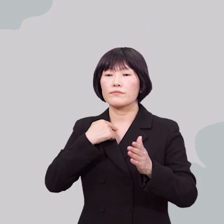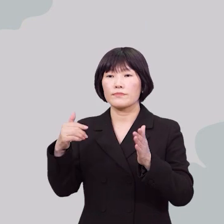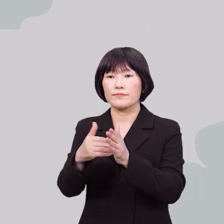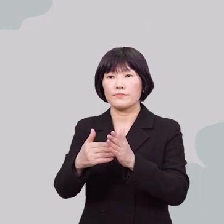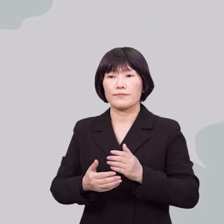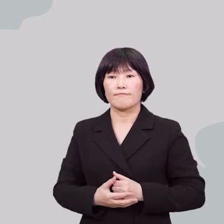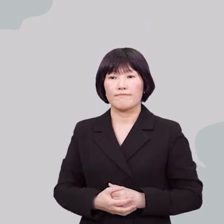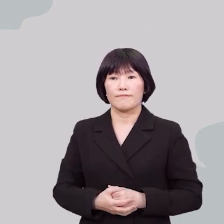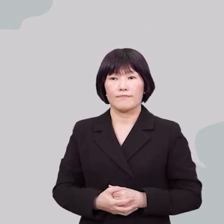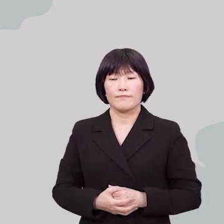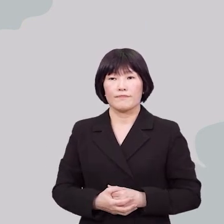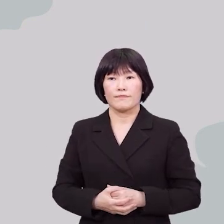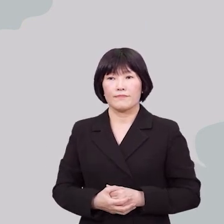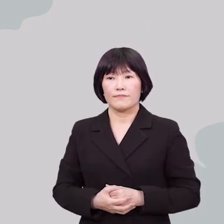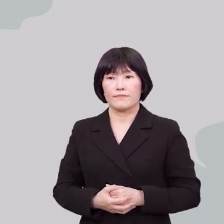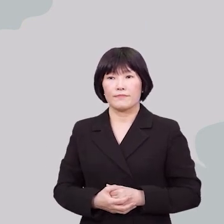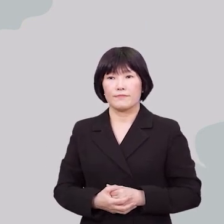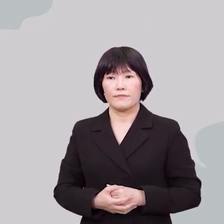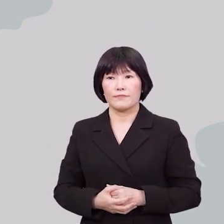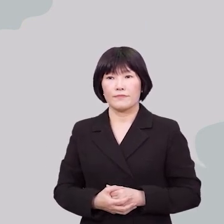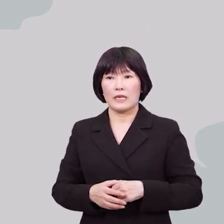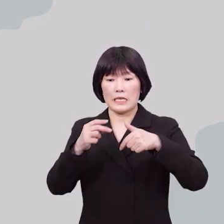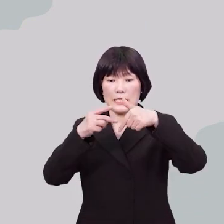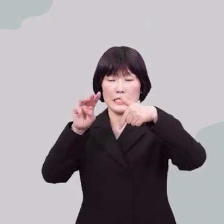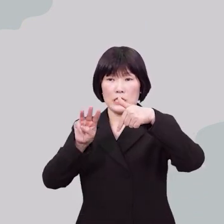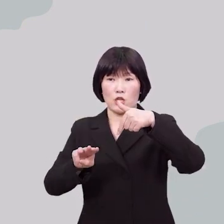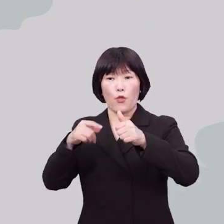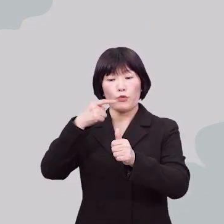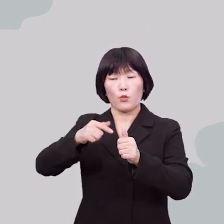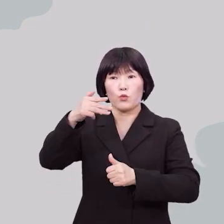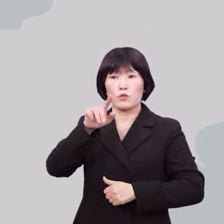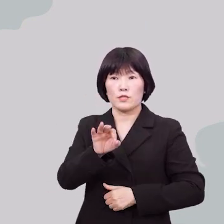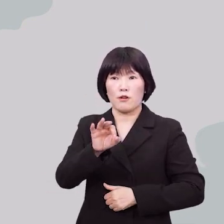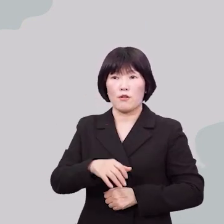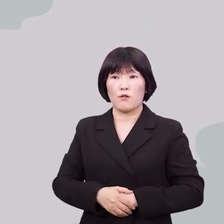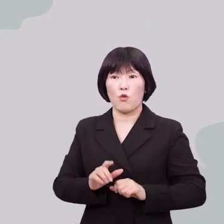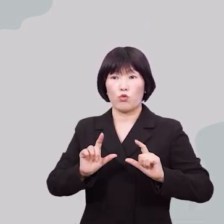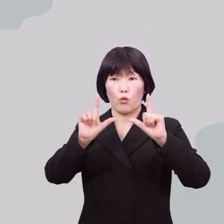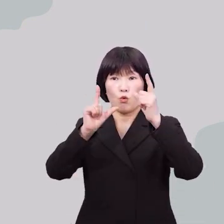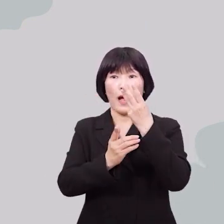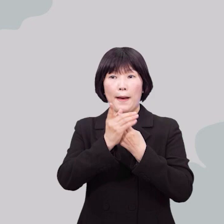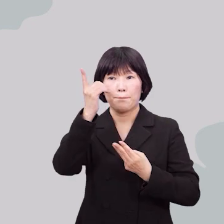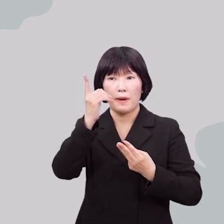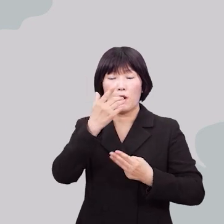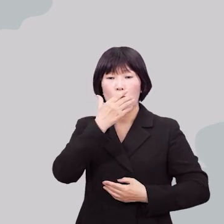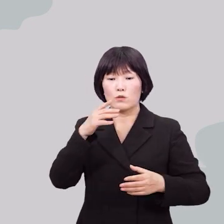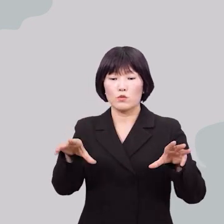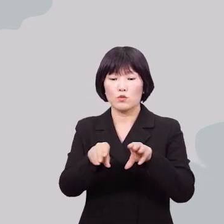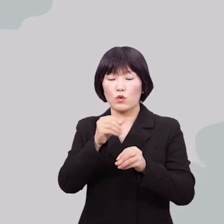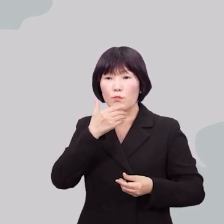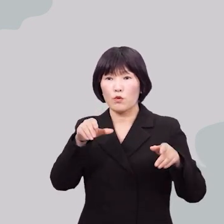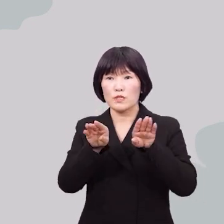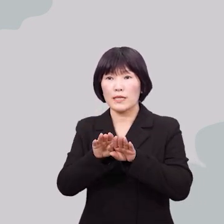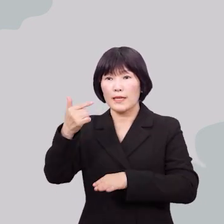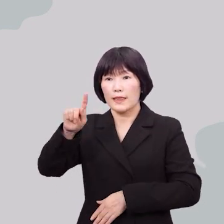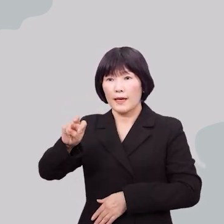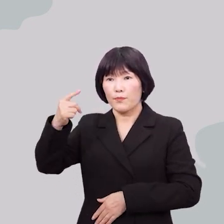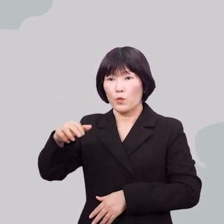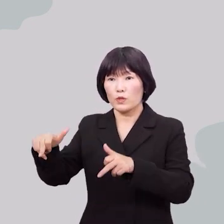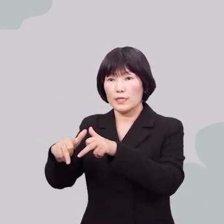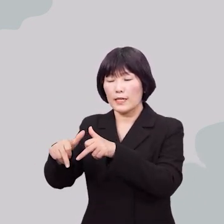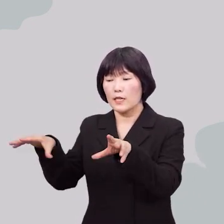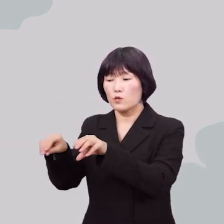인천광역시 교육청에서는 동구 한마음 종합복지관, 남동 장애인 종합복지관, 예담 직업재활시설을